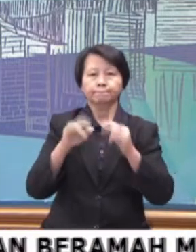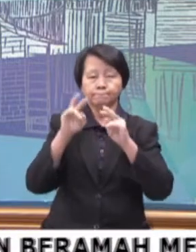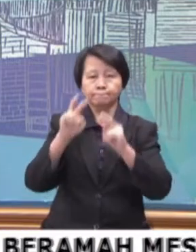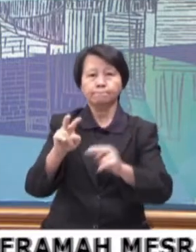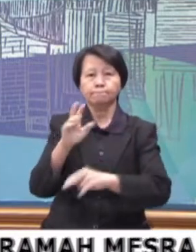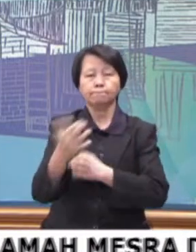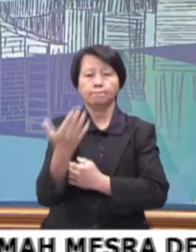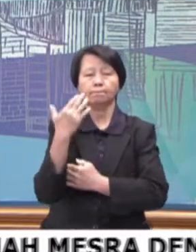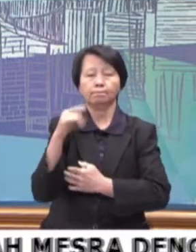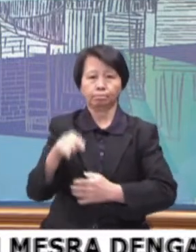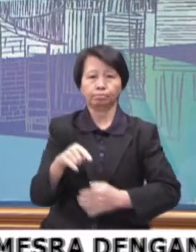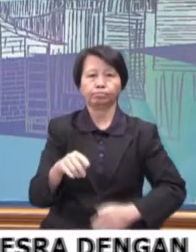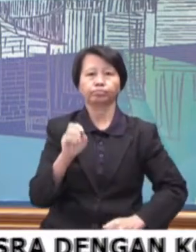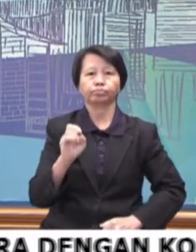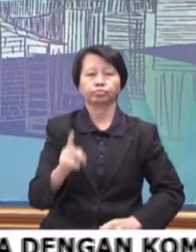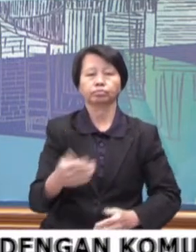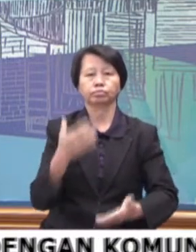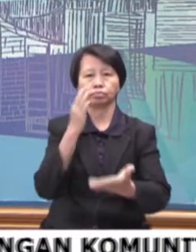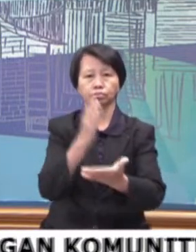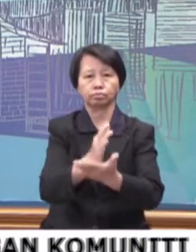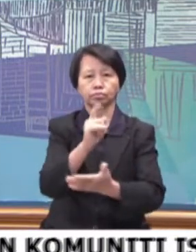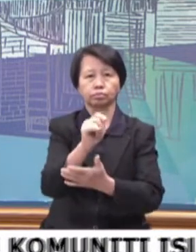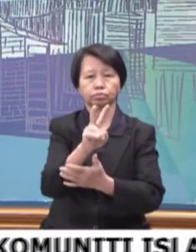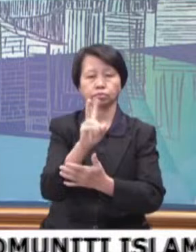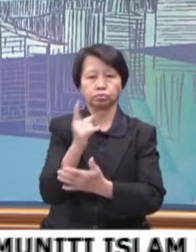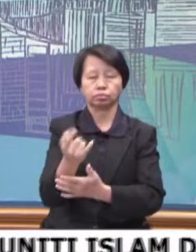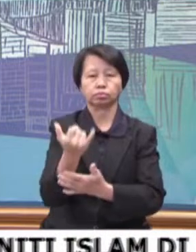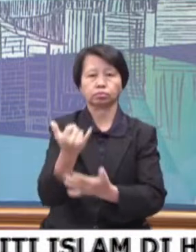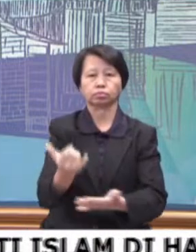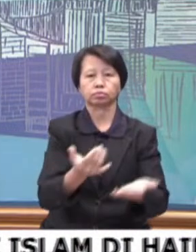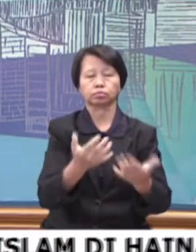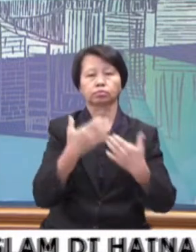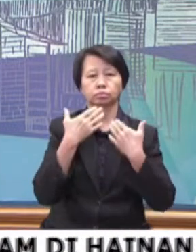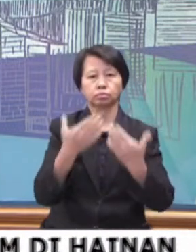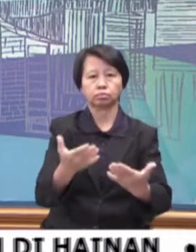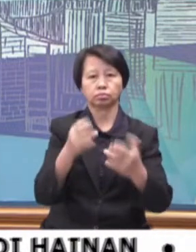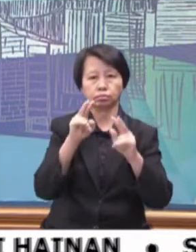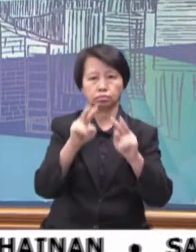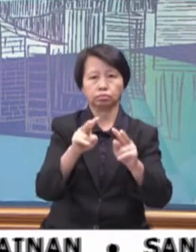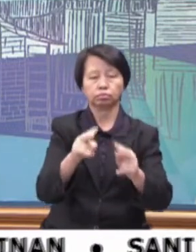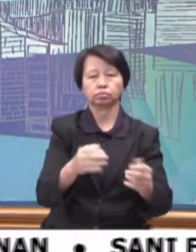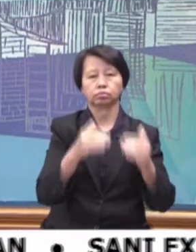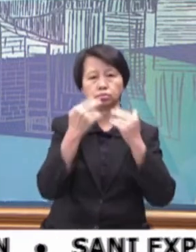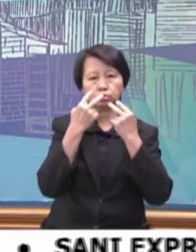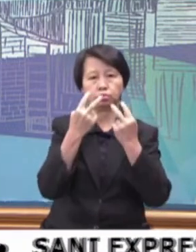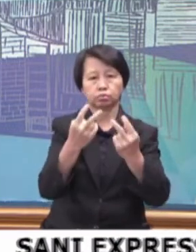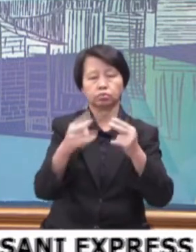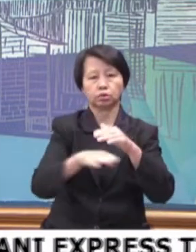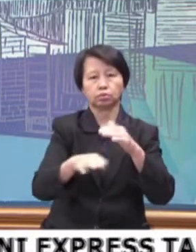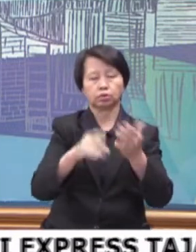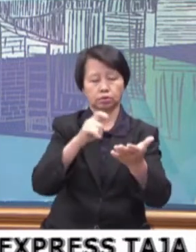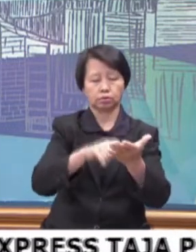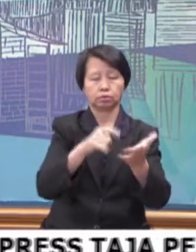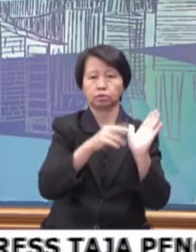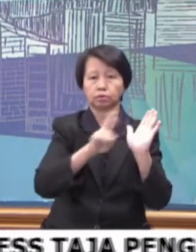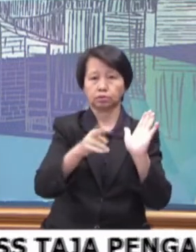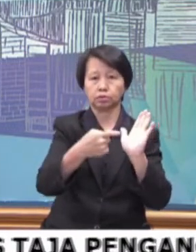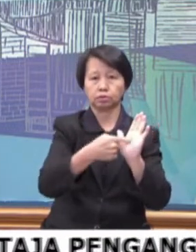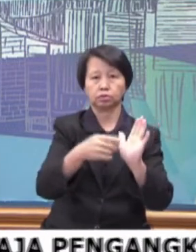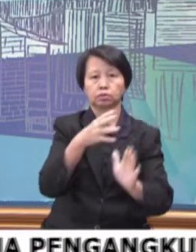sesikan pada pagi ini Baik saudara kita akan berhenti di tim satu ketika ini Terima Kasih Kalian nonton dan ada berturut-turut kami di pautan yang disediakan dan juga di